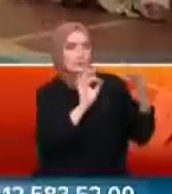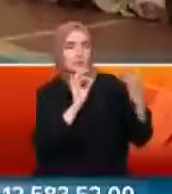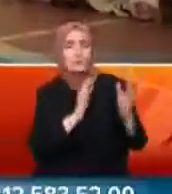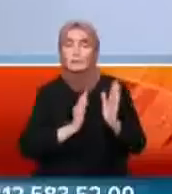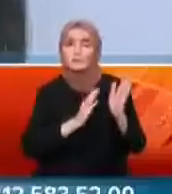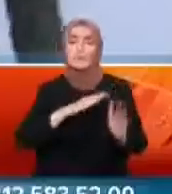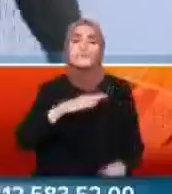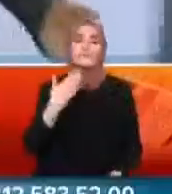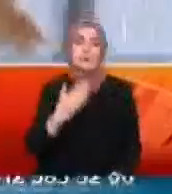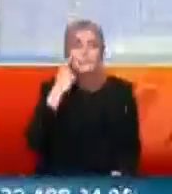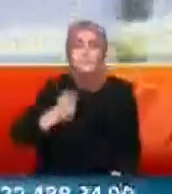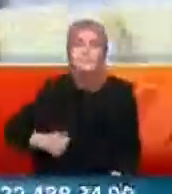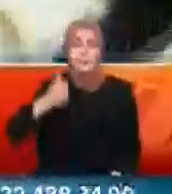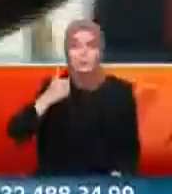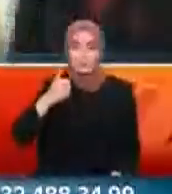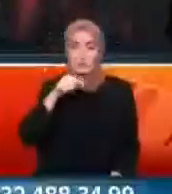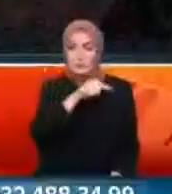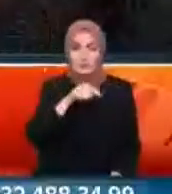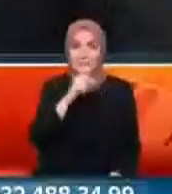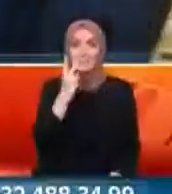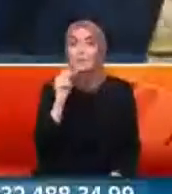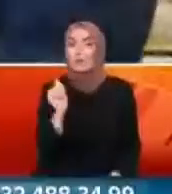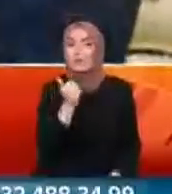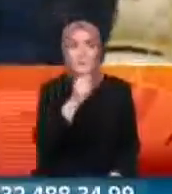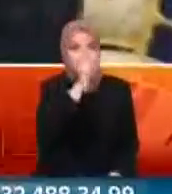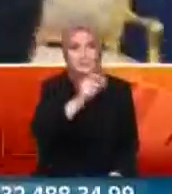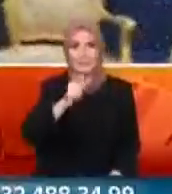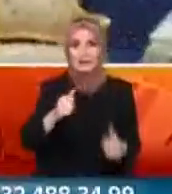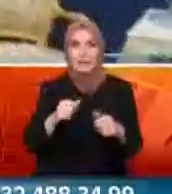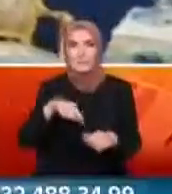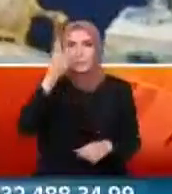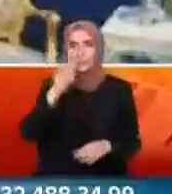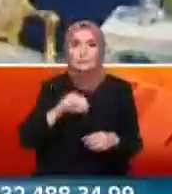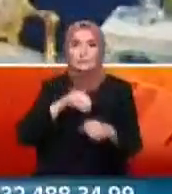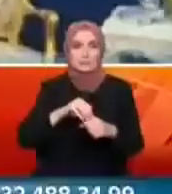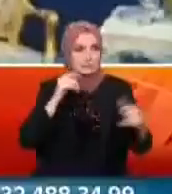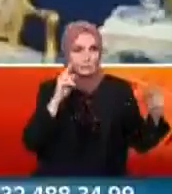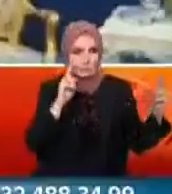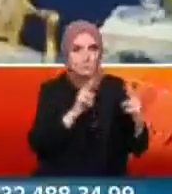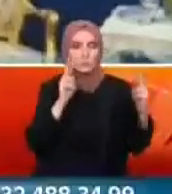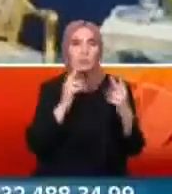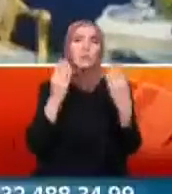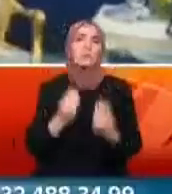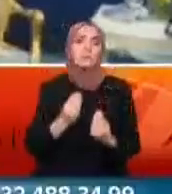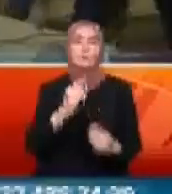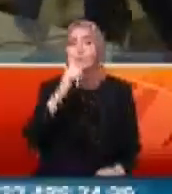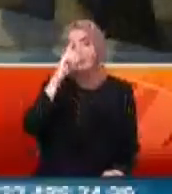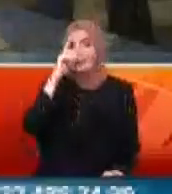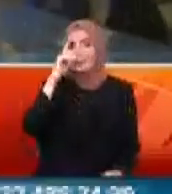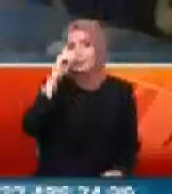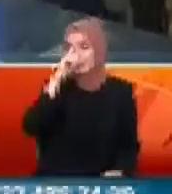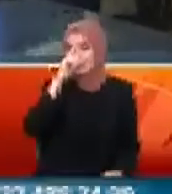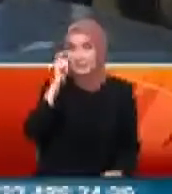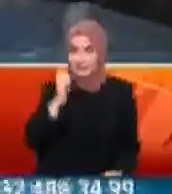iki önemli ismiyle aynı gün görüştü. Başkan Erdoğan önce Libya'nın meşru başbakanı Faize Serracı İstanbul'da ağırladı.